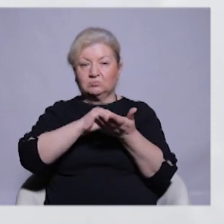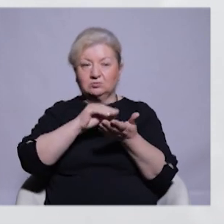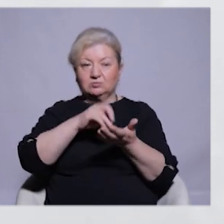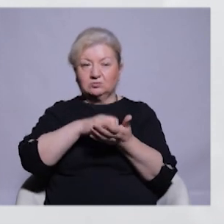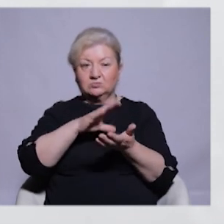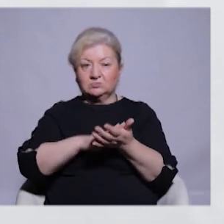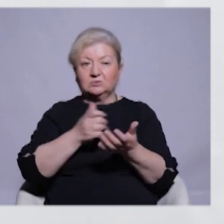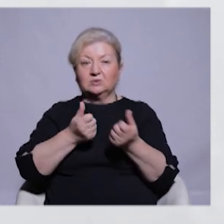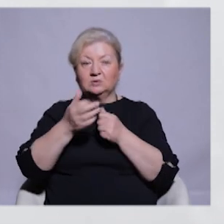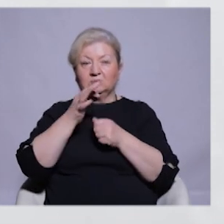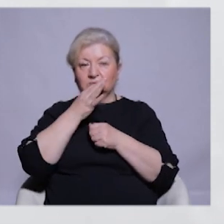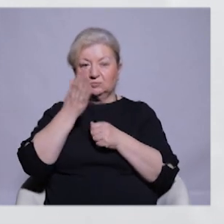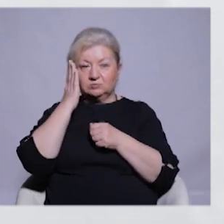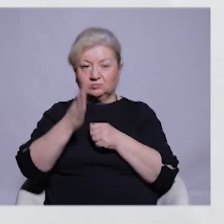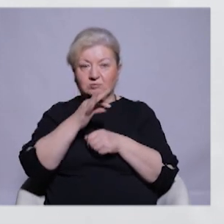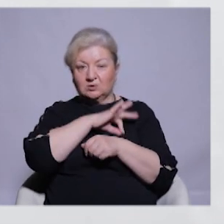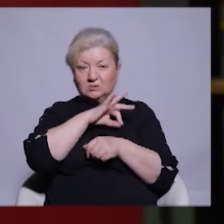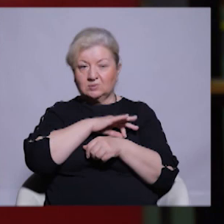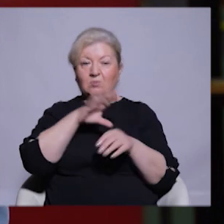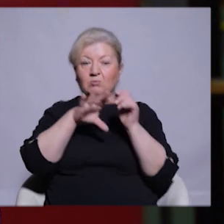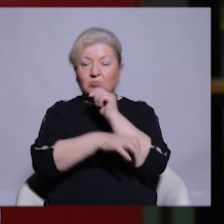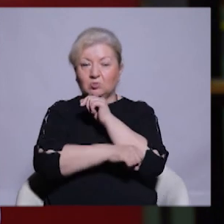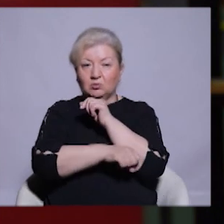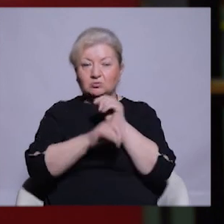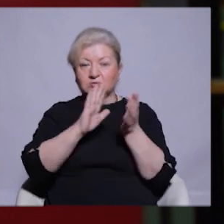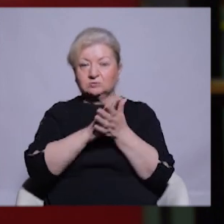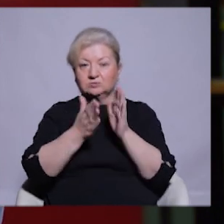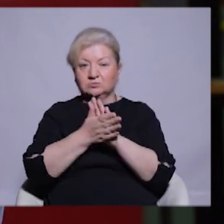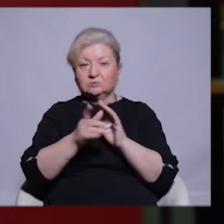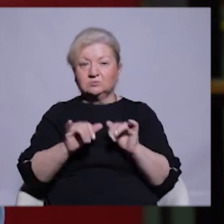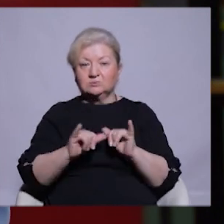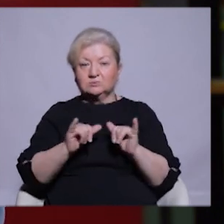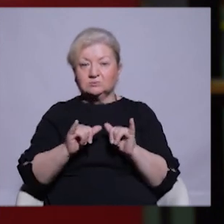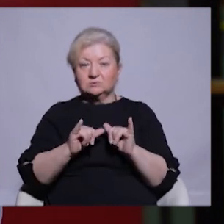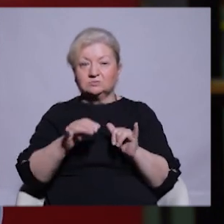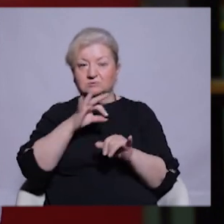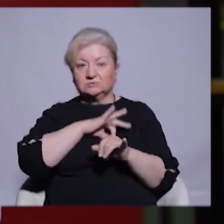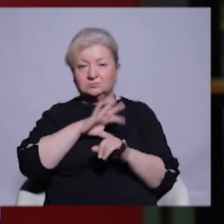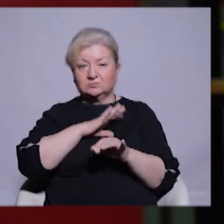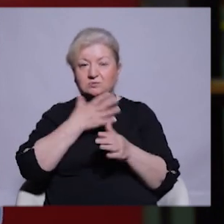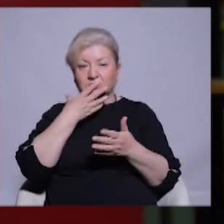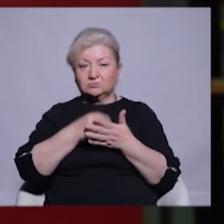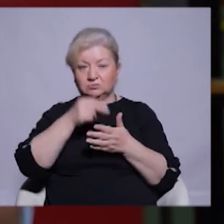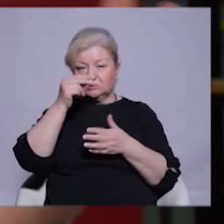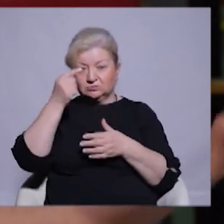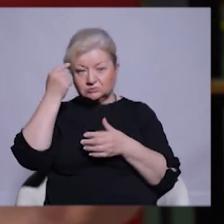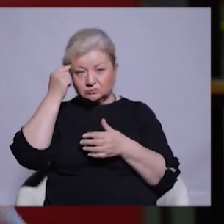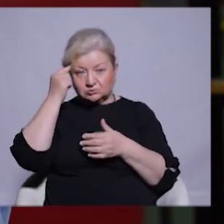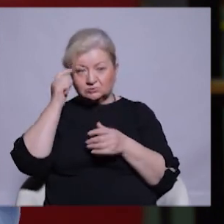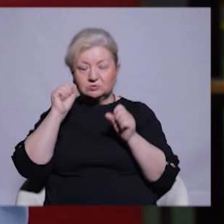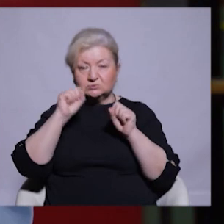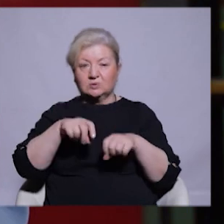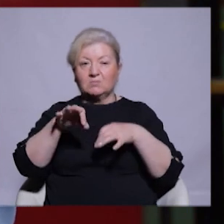ჩაწერილი, ანალიზისთვის გამოიყენოთ ხოლმე ეს. და ბოლოს განვიხილეთ რეალური სიტუაცია, სადაც გამოვიყენეთ ჩვენი ცოდნა და